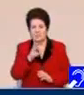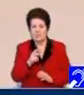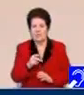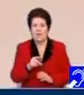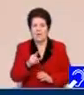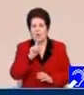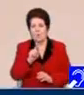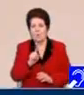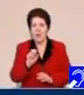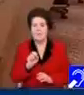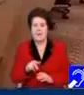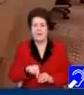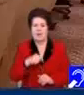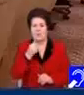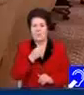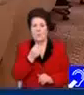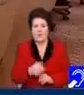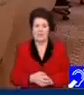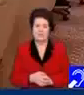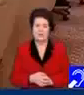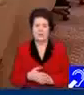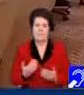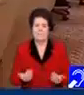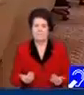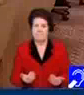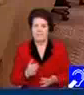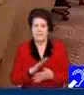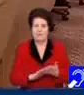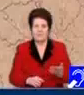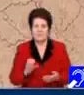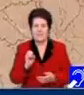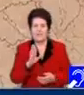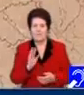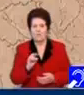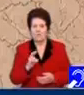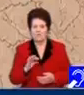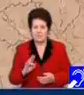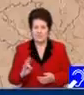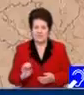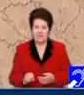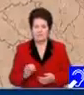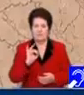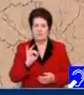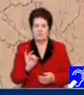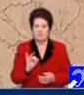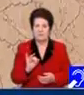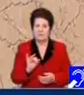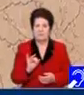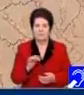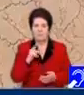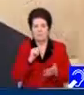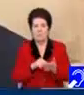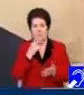luna aprilie anul curent. Să vă rog să monitorizați în continuare evoluțiile și să nu admiteți tergiversări din punctul ăsta de